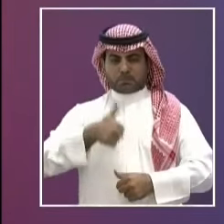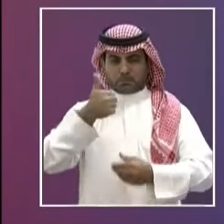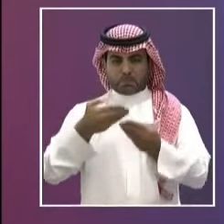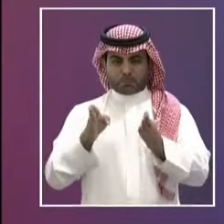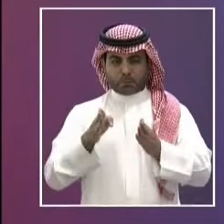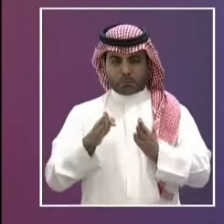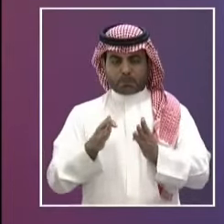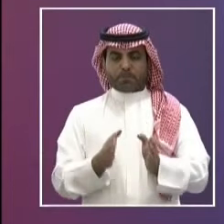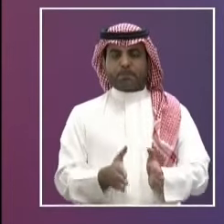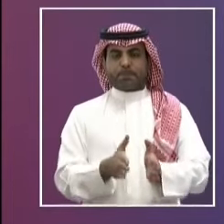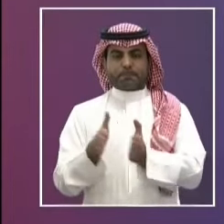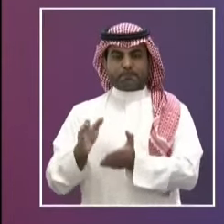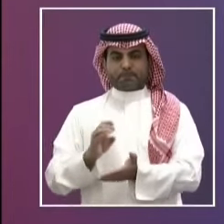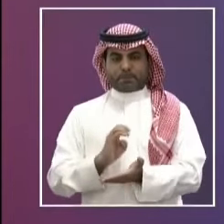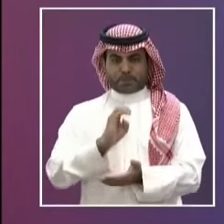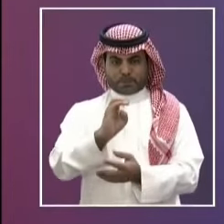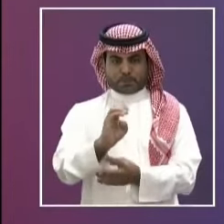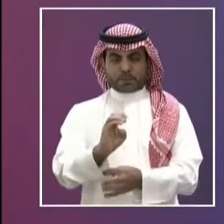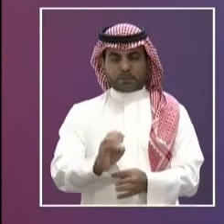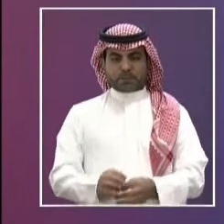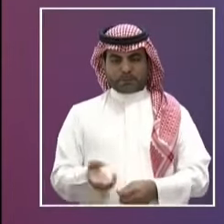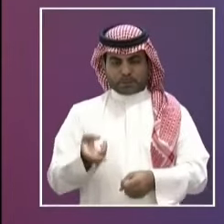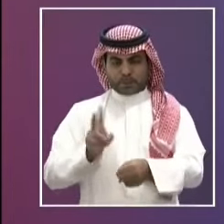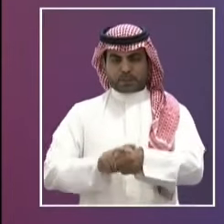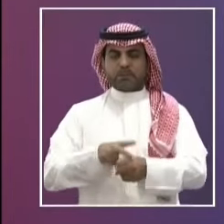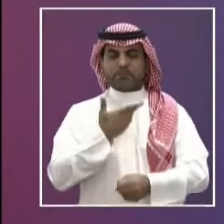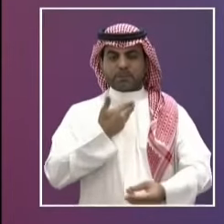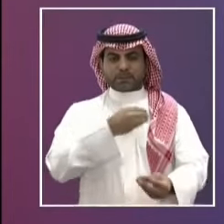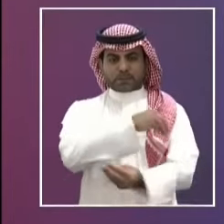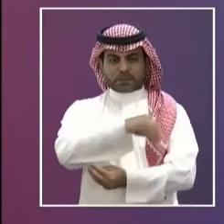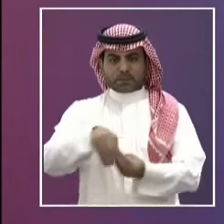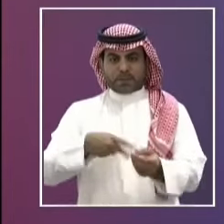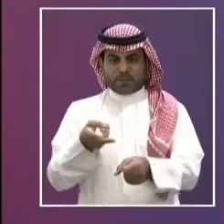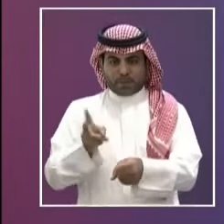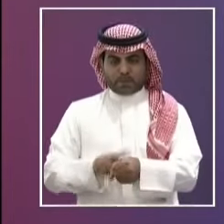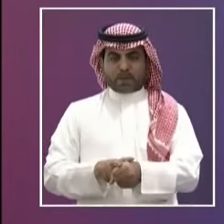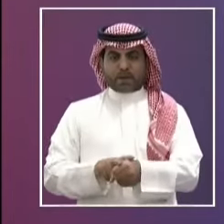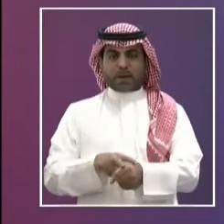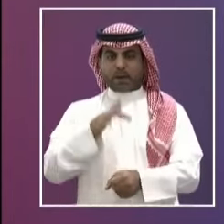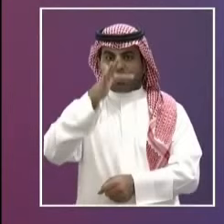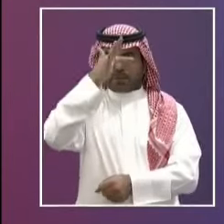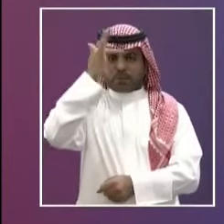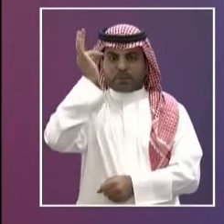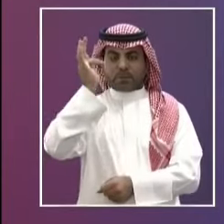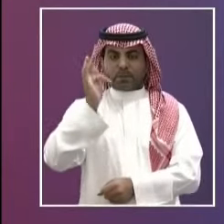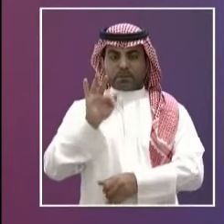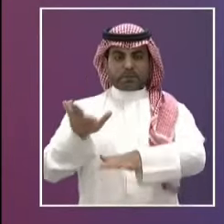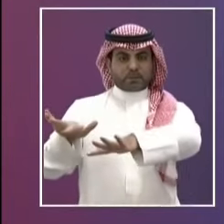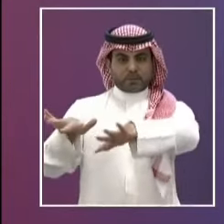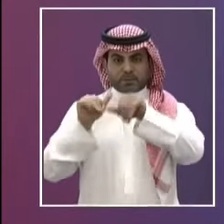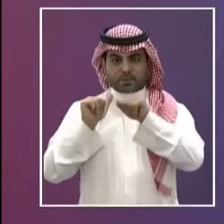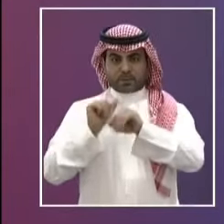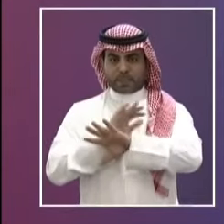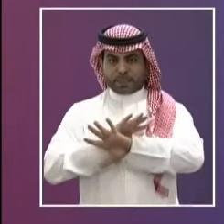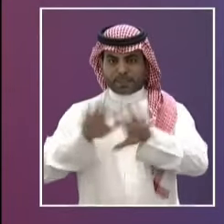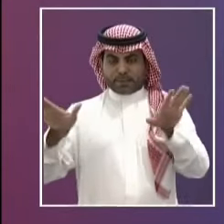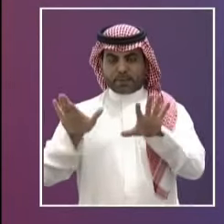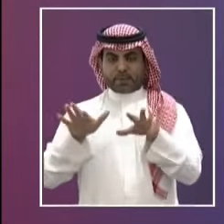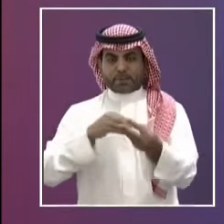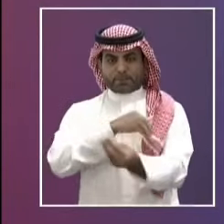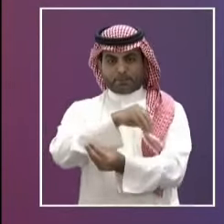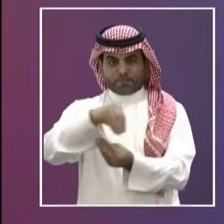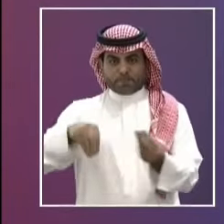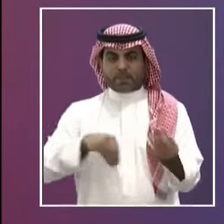طيب بالنسبة للشخص إنه هو يعيد يكرر العمرة، هو إذا انتهى من أداء النسك